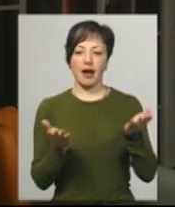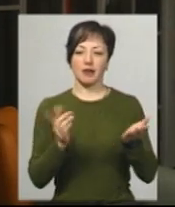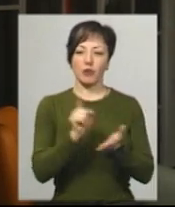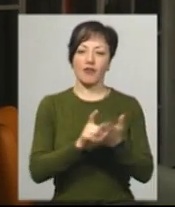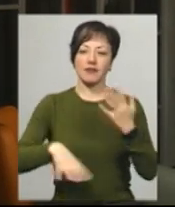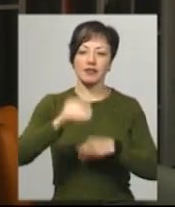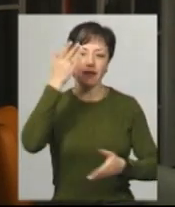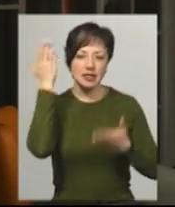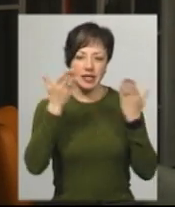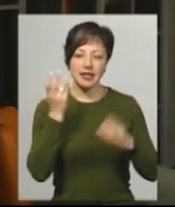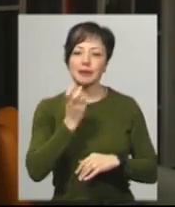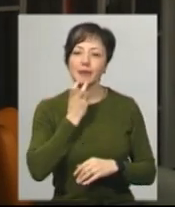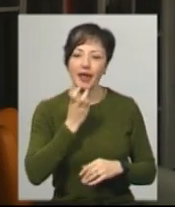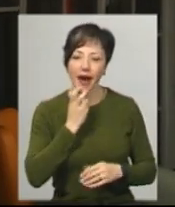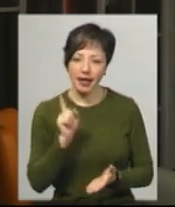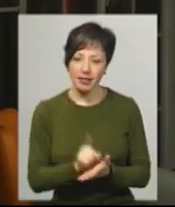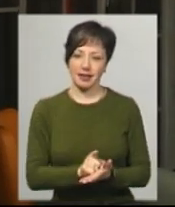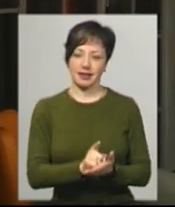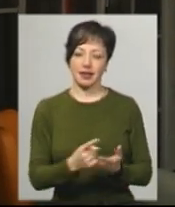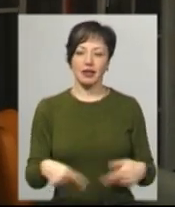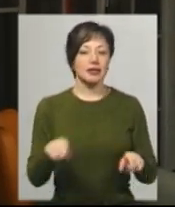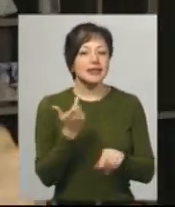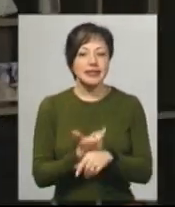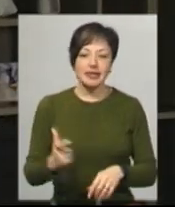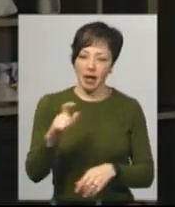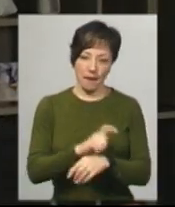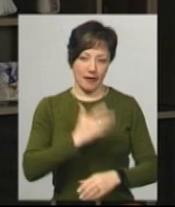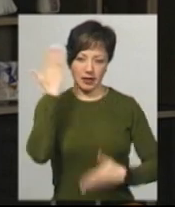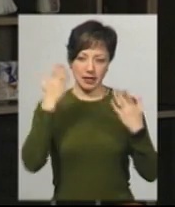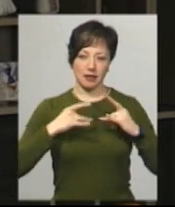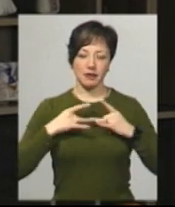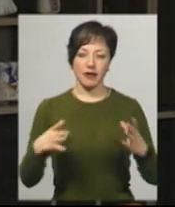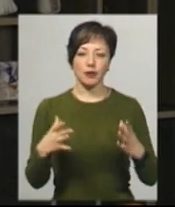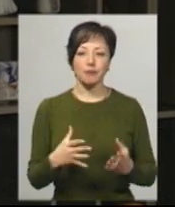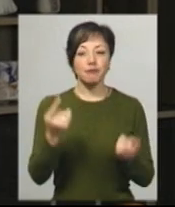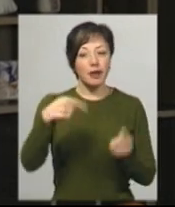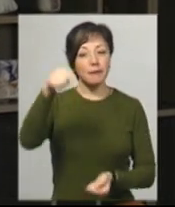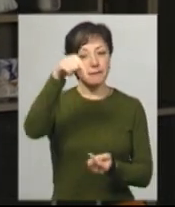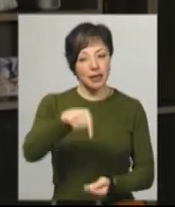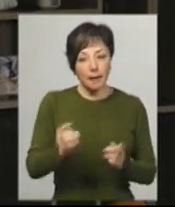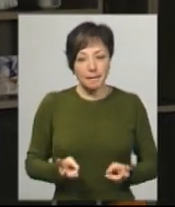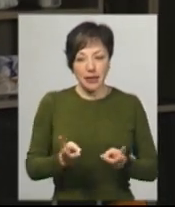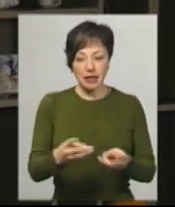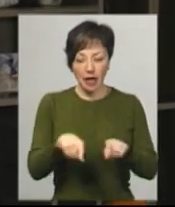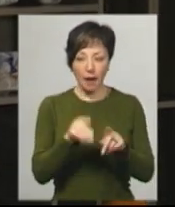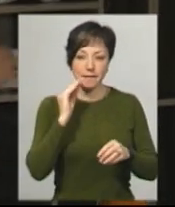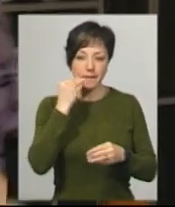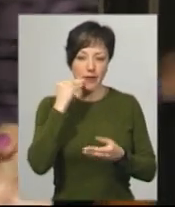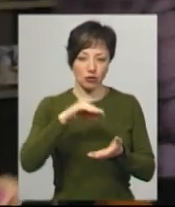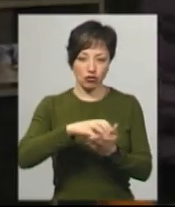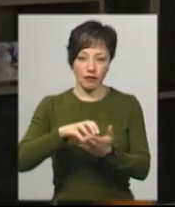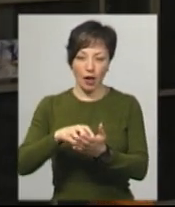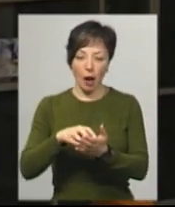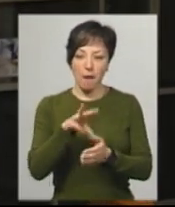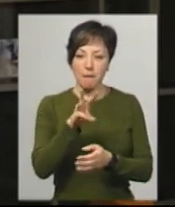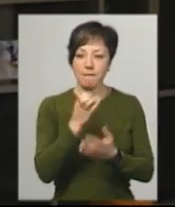всі веселитися, сміятися. Саме веселе свято. Прийнято на Пурім пекти такі печива з